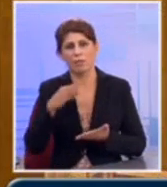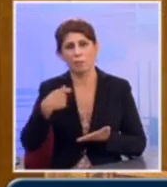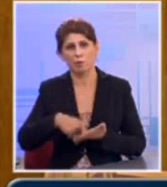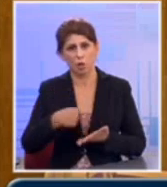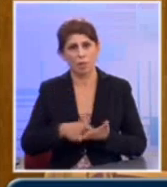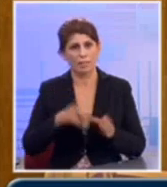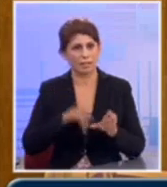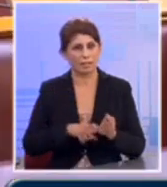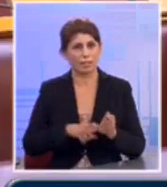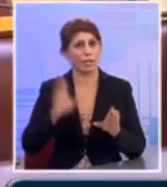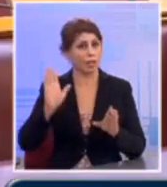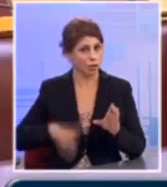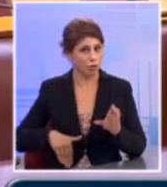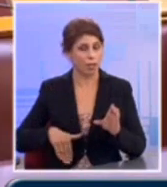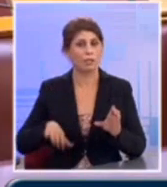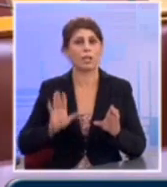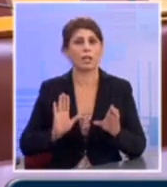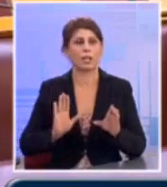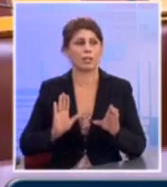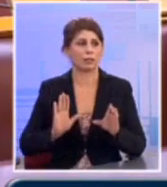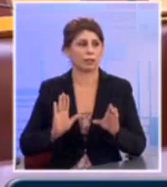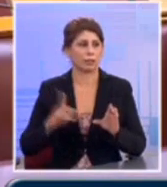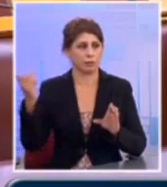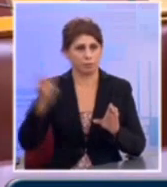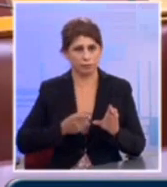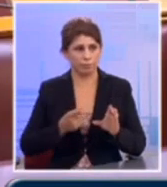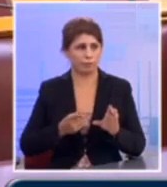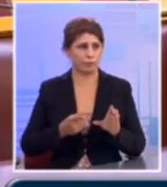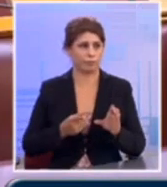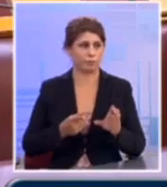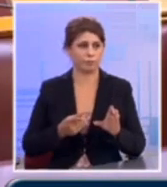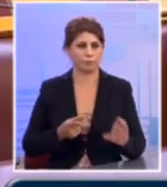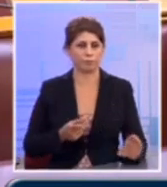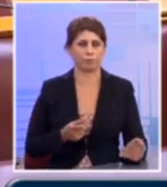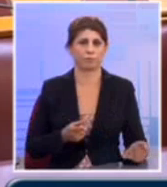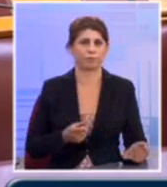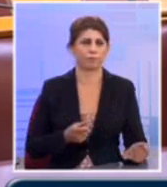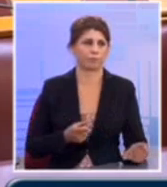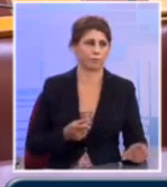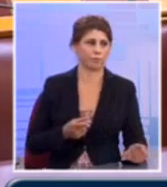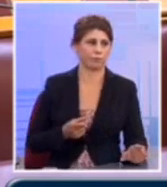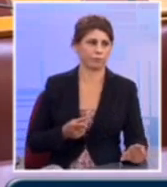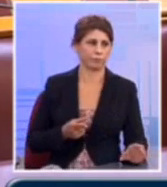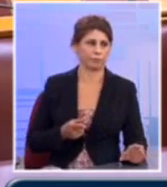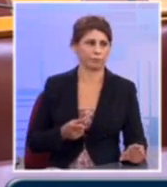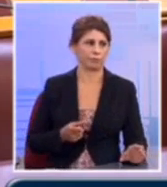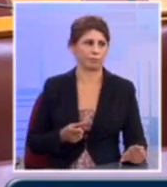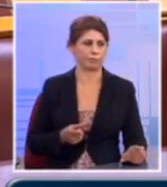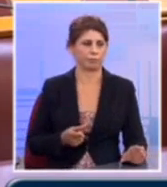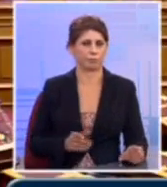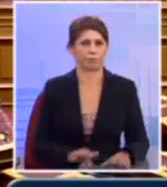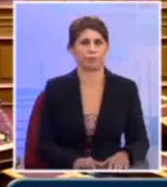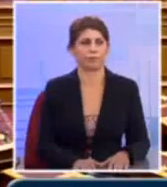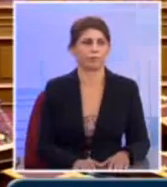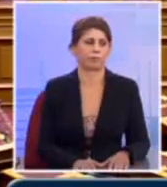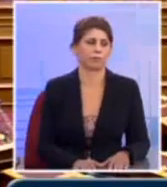η εταιρεία και τελικά δεν τα μερίδια τους 431 43 αν ν οι συνάδελφοι και κάνουνε καθάριση τα